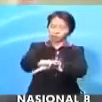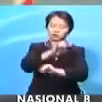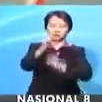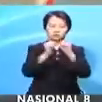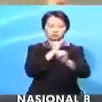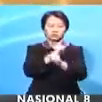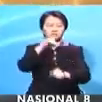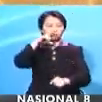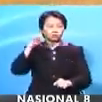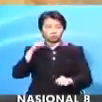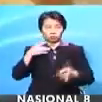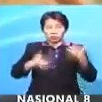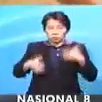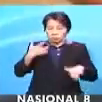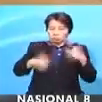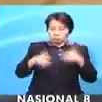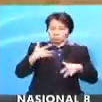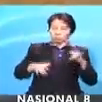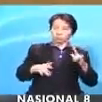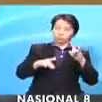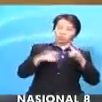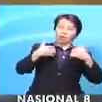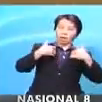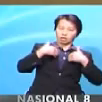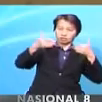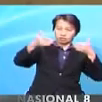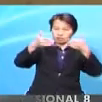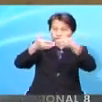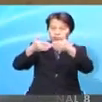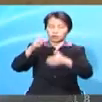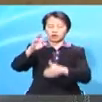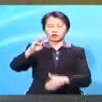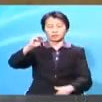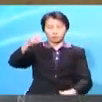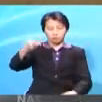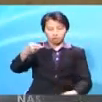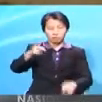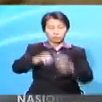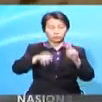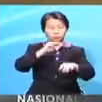yuk keren menafikan pesawat tempur udaranya berada berhampiran Indonesia